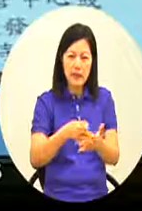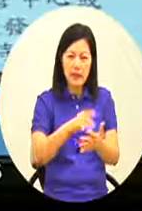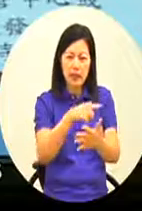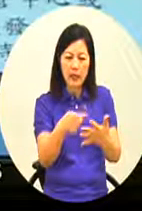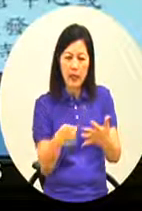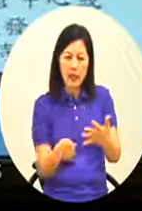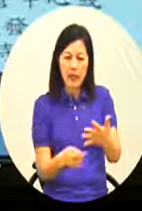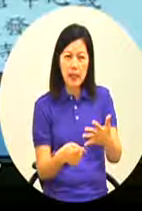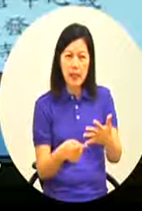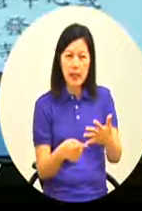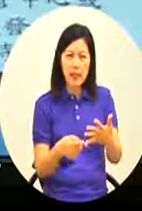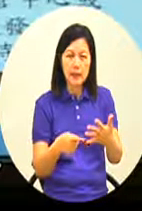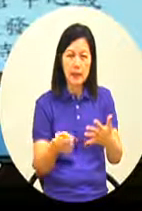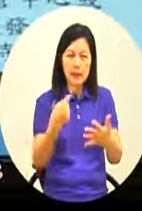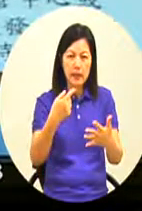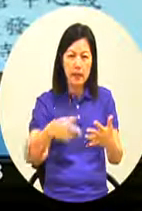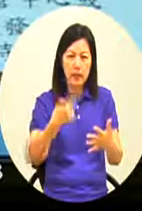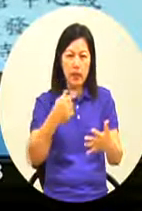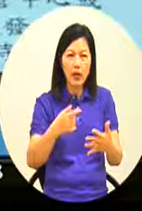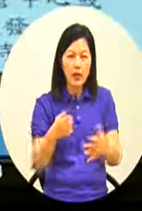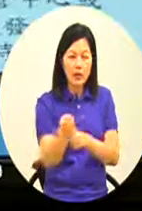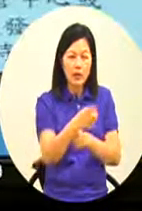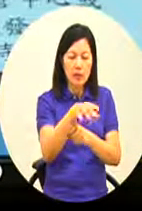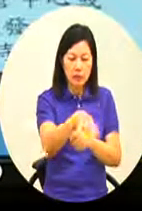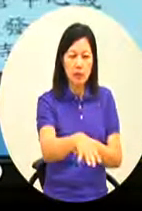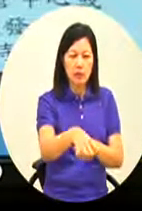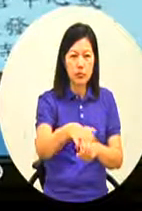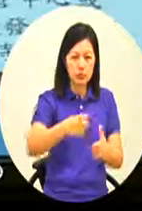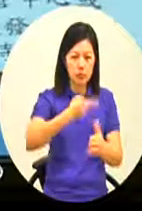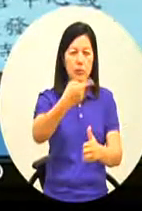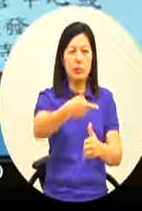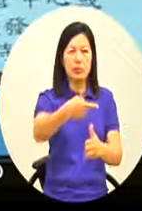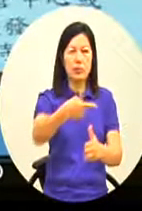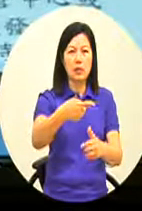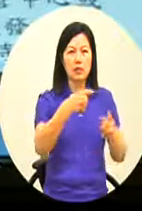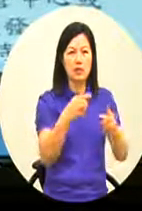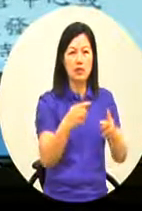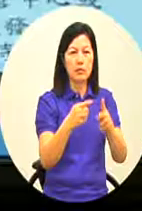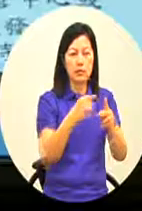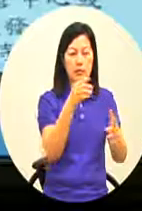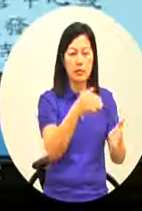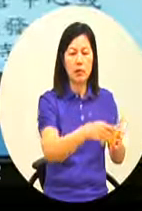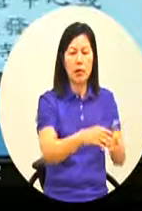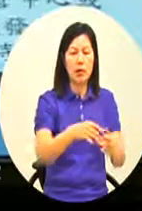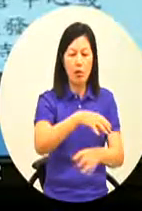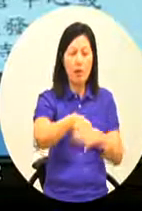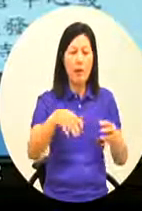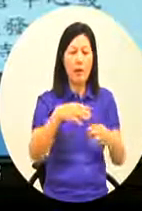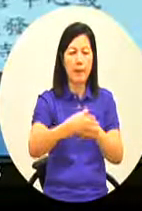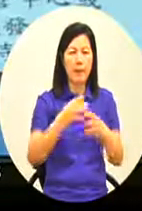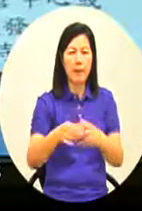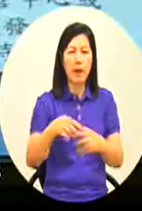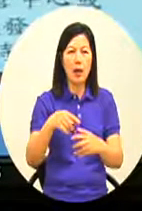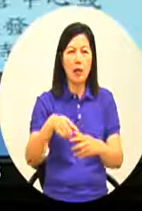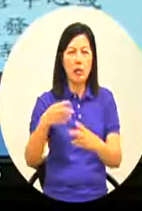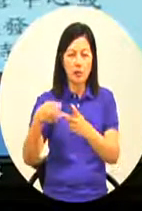稿，消防局一定是最快到的，环保局、公务局，最后才是经发